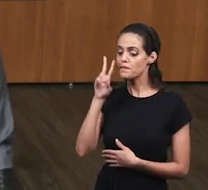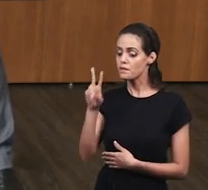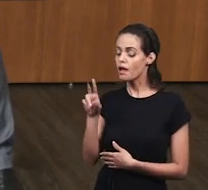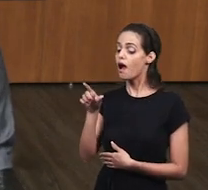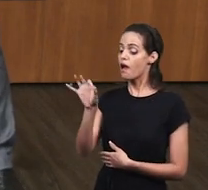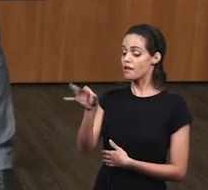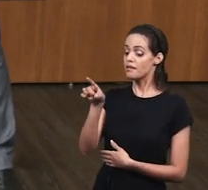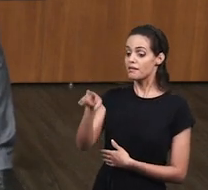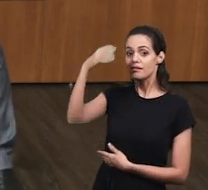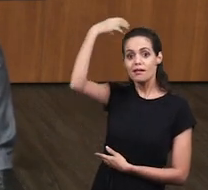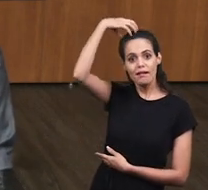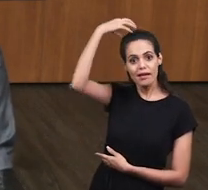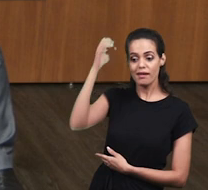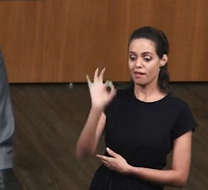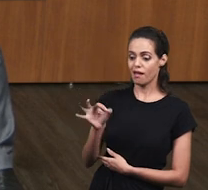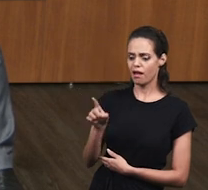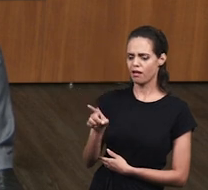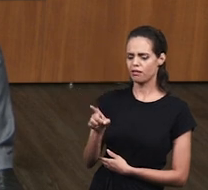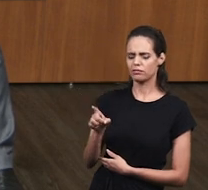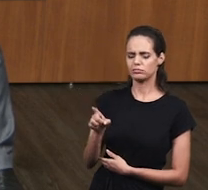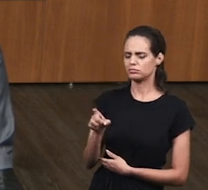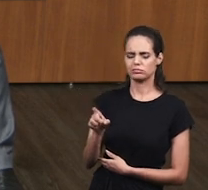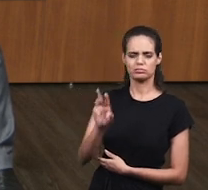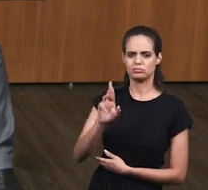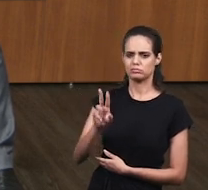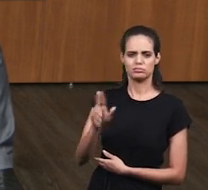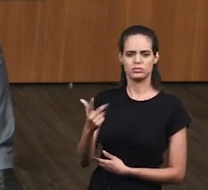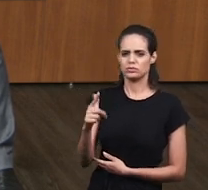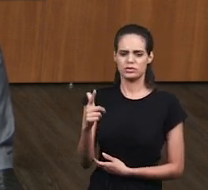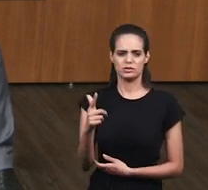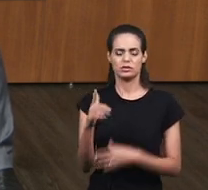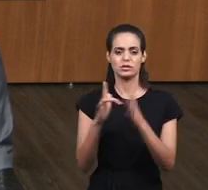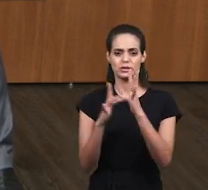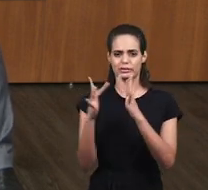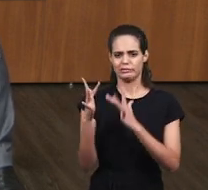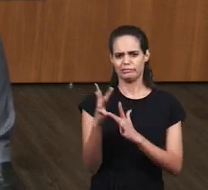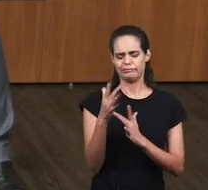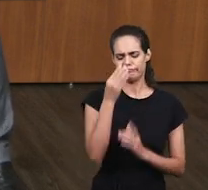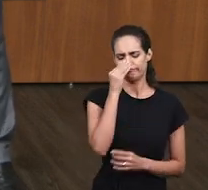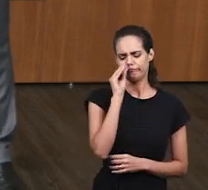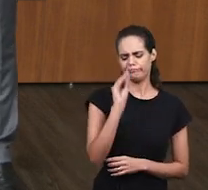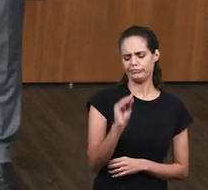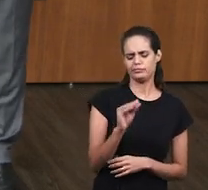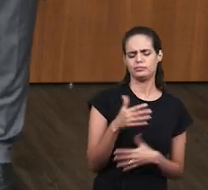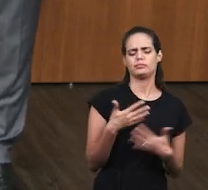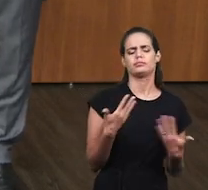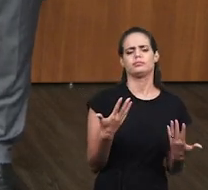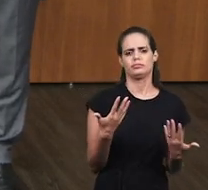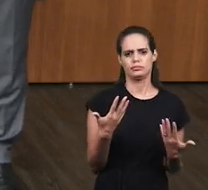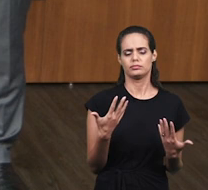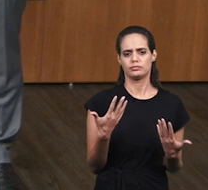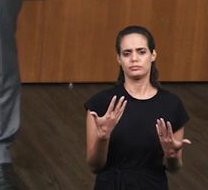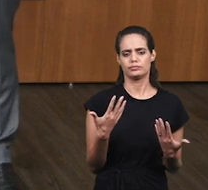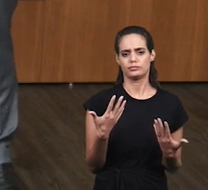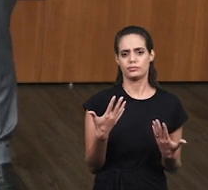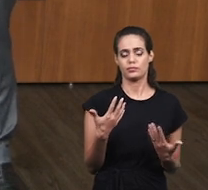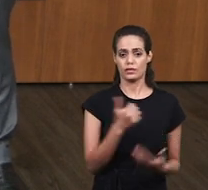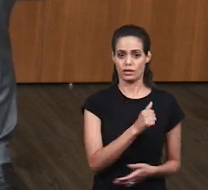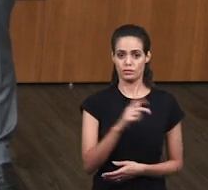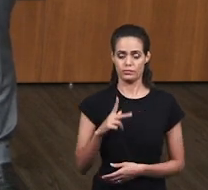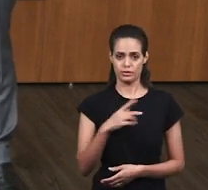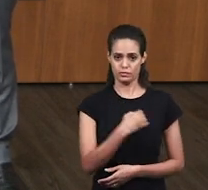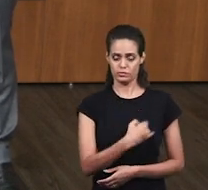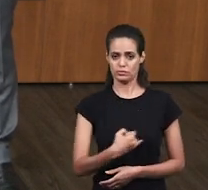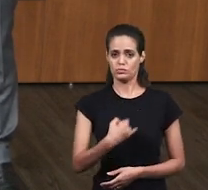donner du crédit comme roi. Jésus a été rejeté. Et l'apôtre Jean, il décrit exactement une